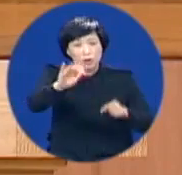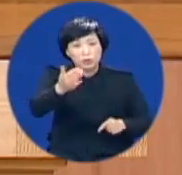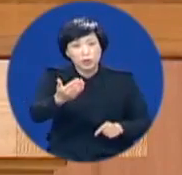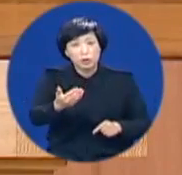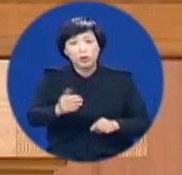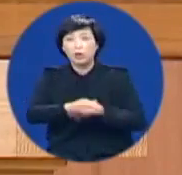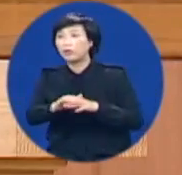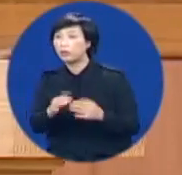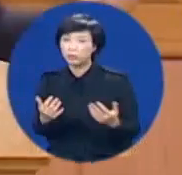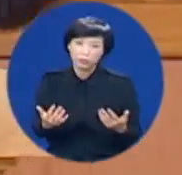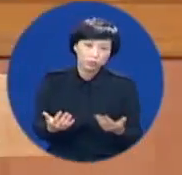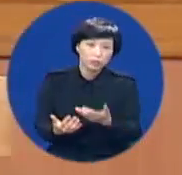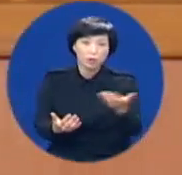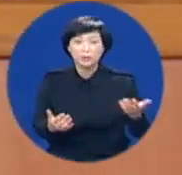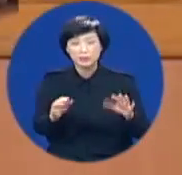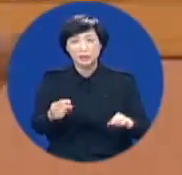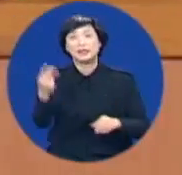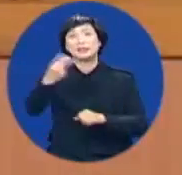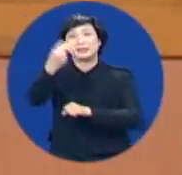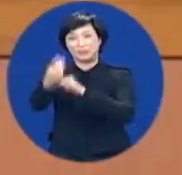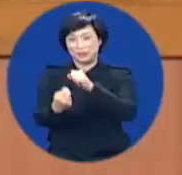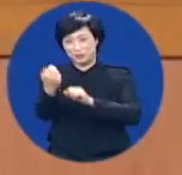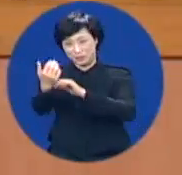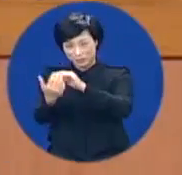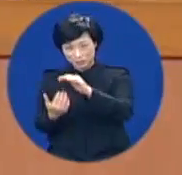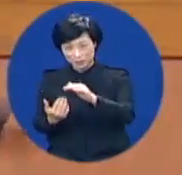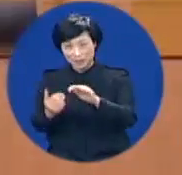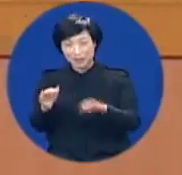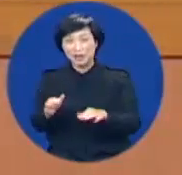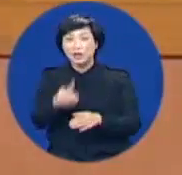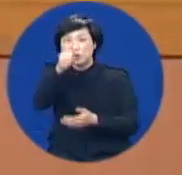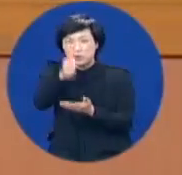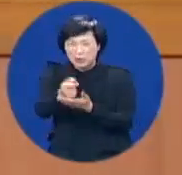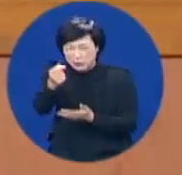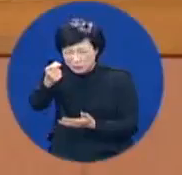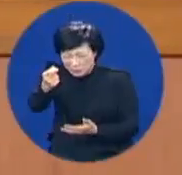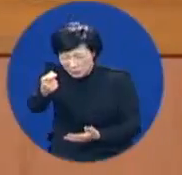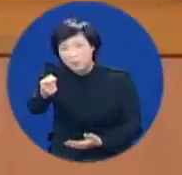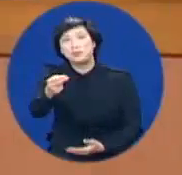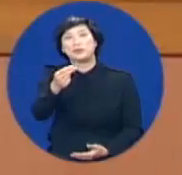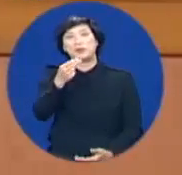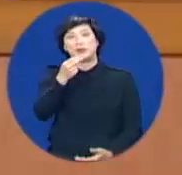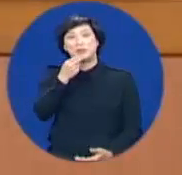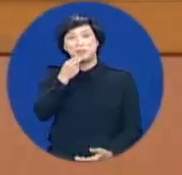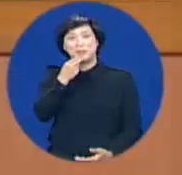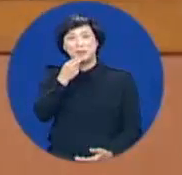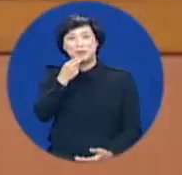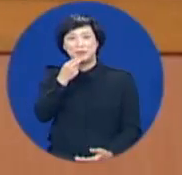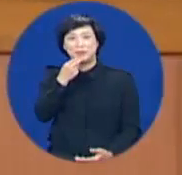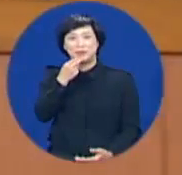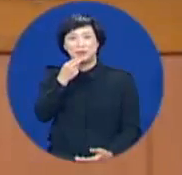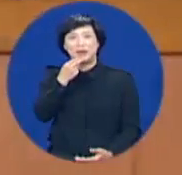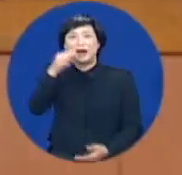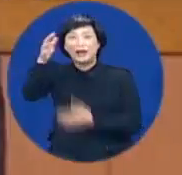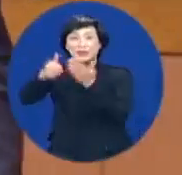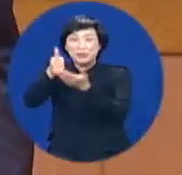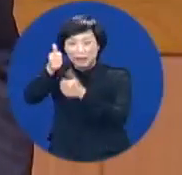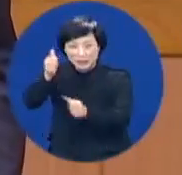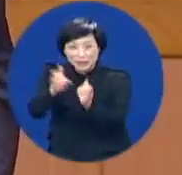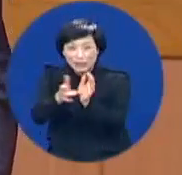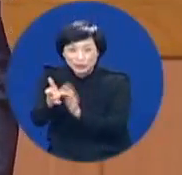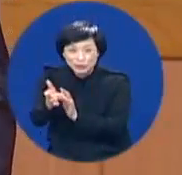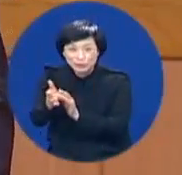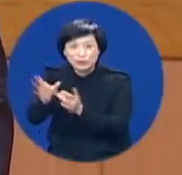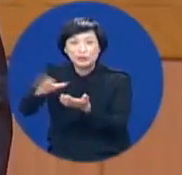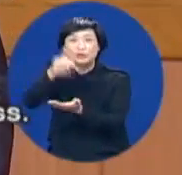뭘로 해결하냐? 그래서 2000년 전에 죄가 전혀 없으신 하나님의 아들